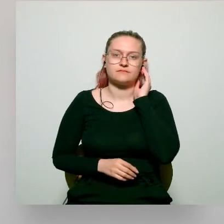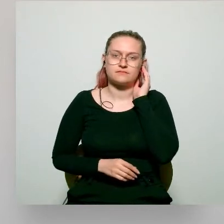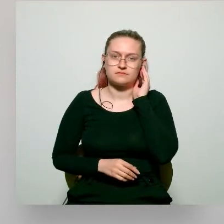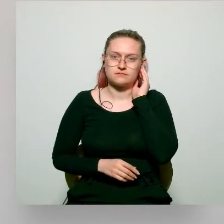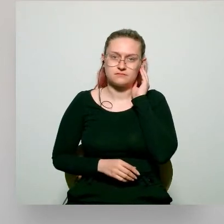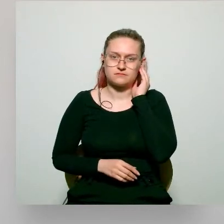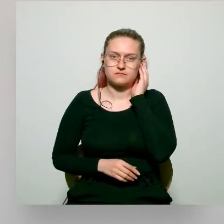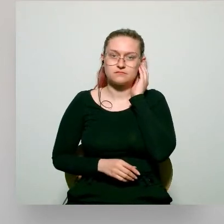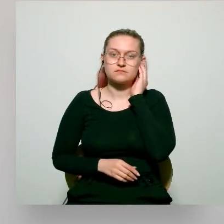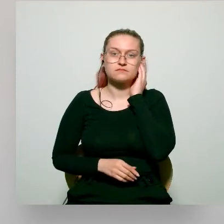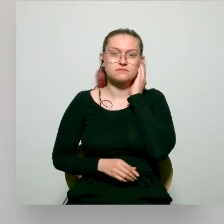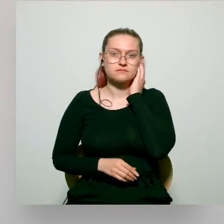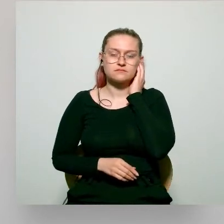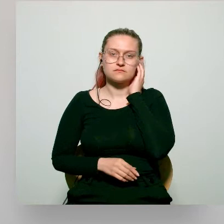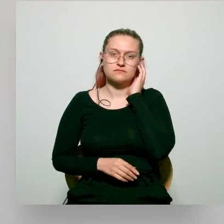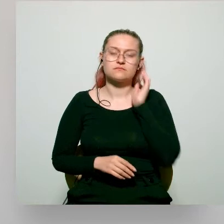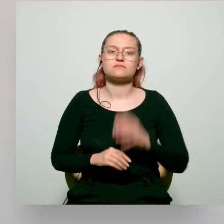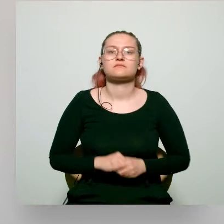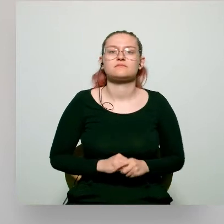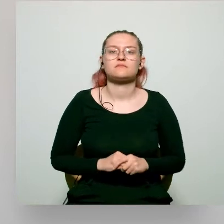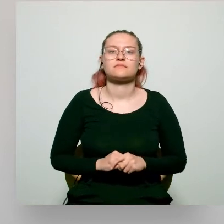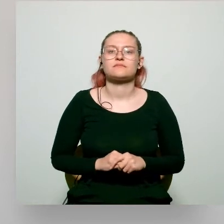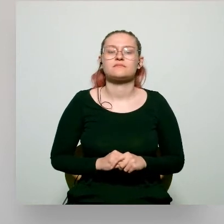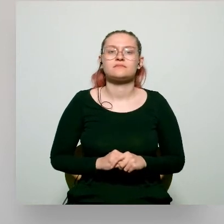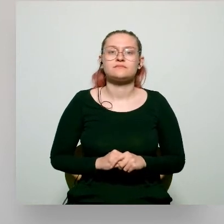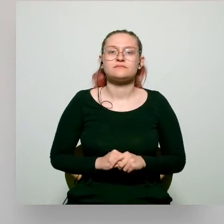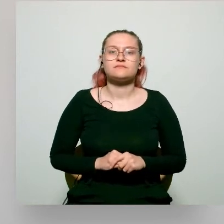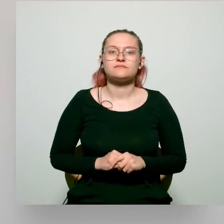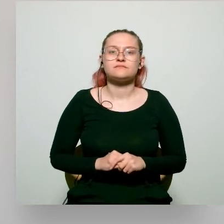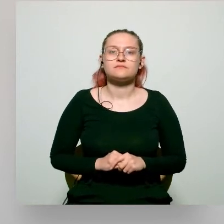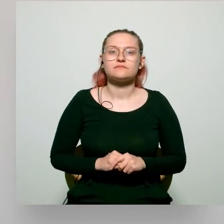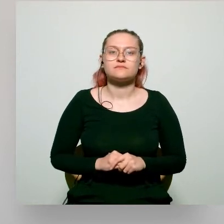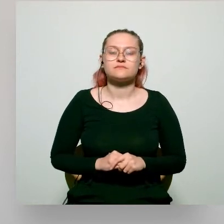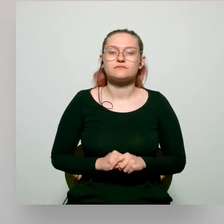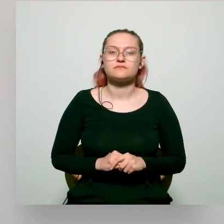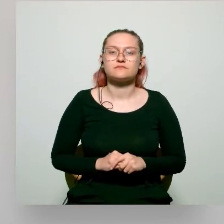Z bliższej odległości chciałam opowiedzieć o powieści,